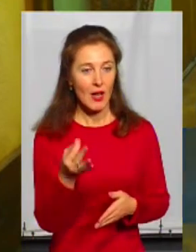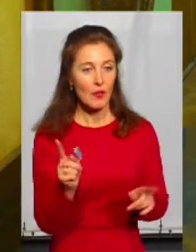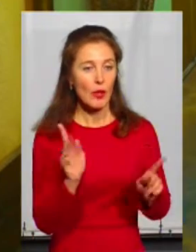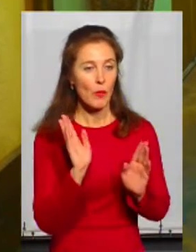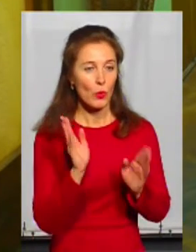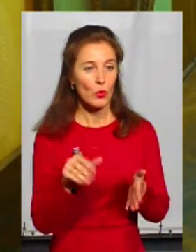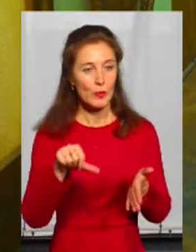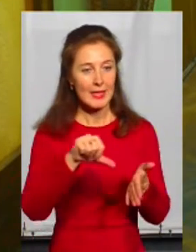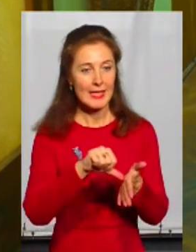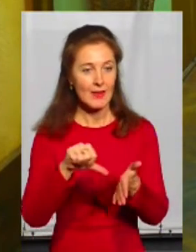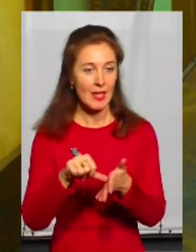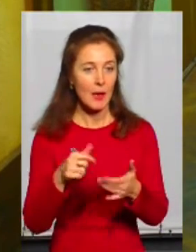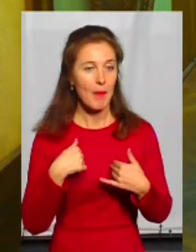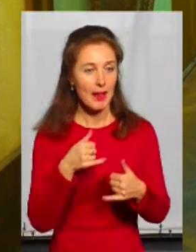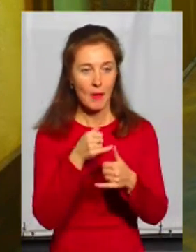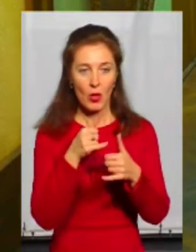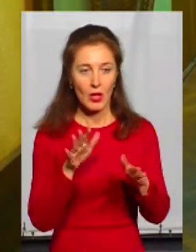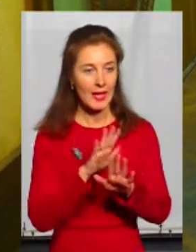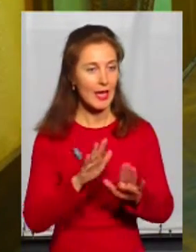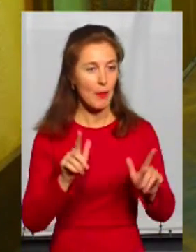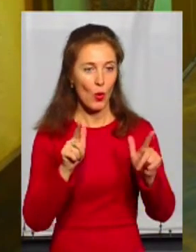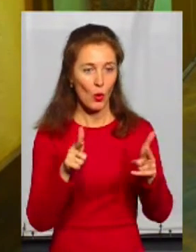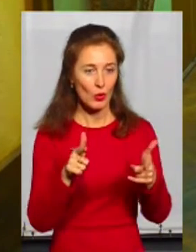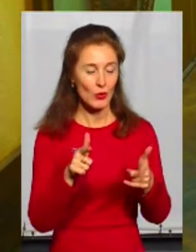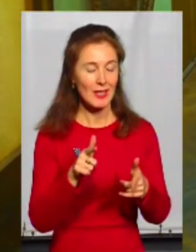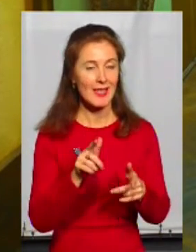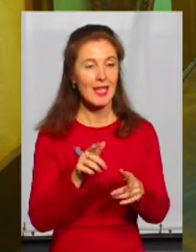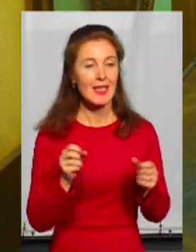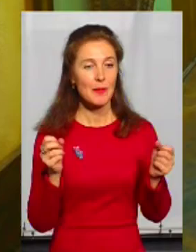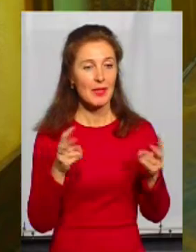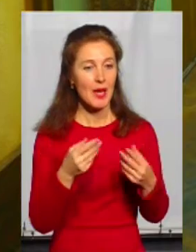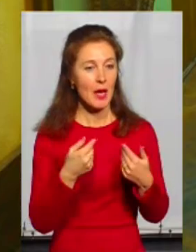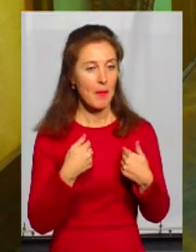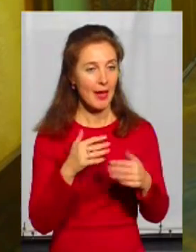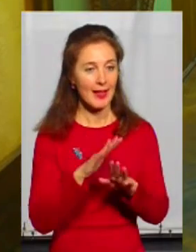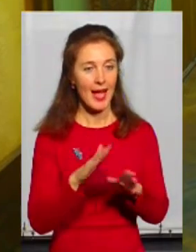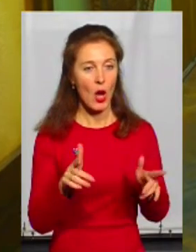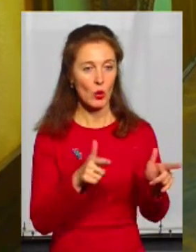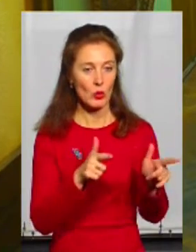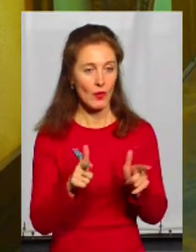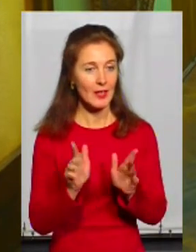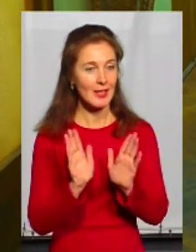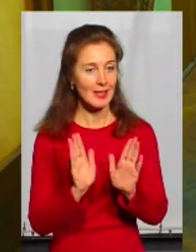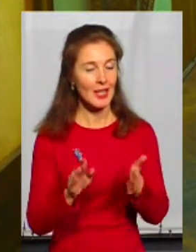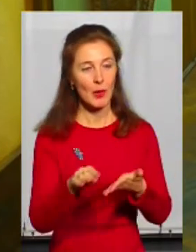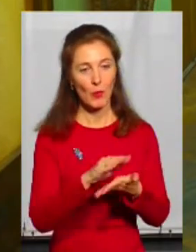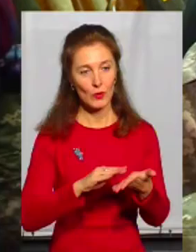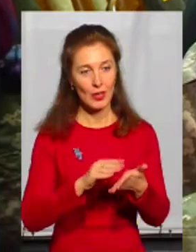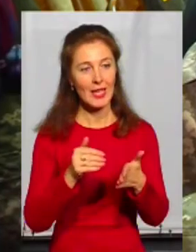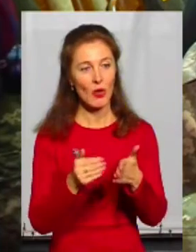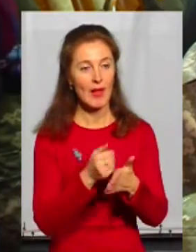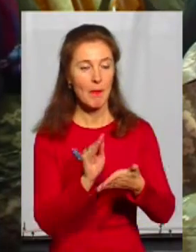формувань, ми не могли не погодитись, не відгукнутися на цю ініціативу. Спеціально не готувалися, тільки повторили напередодні новий